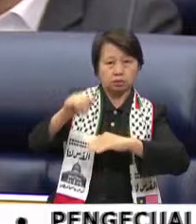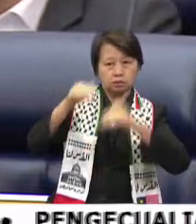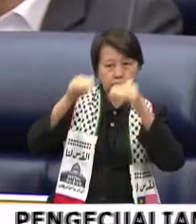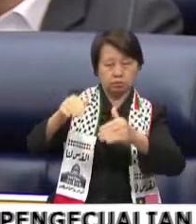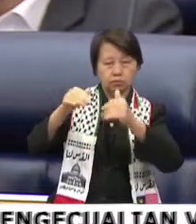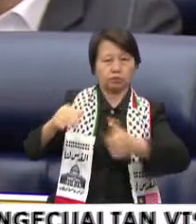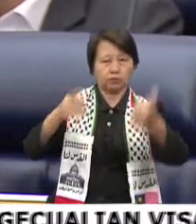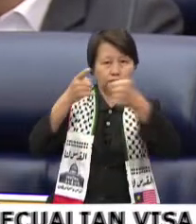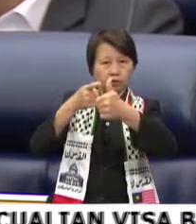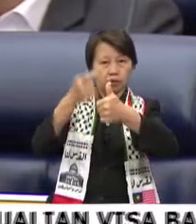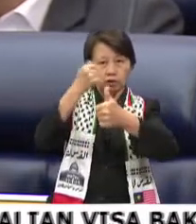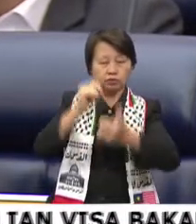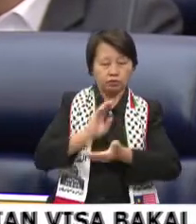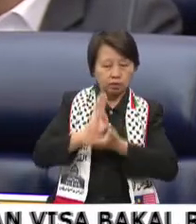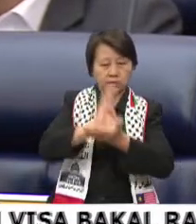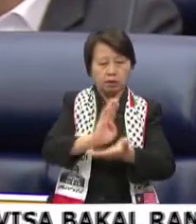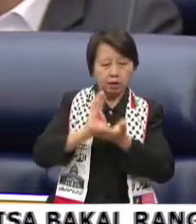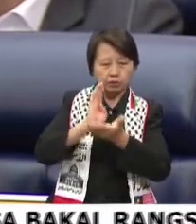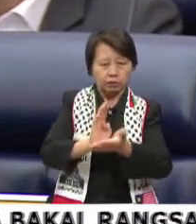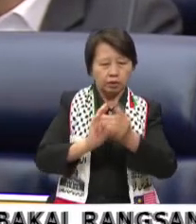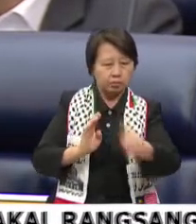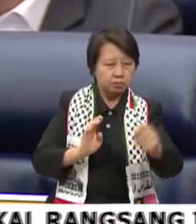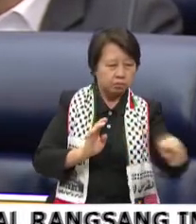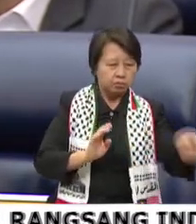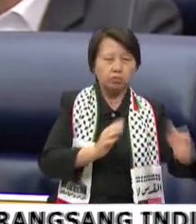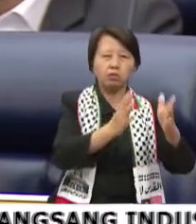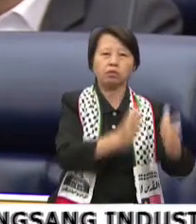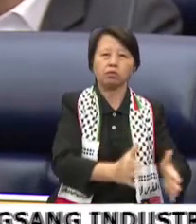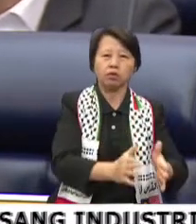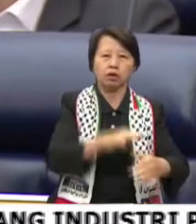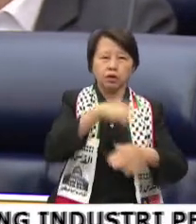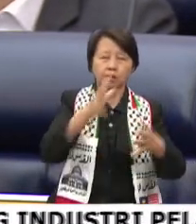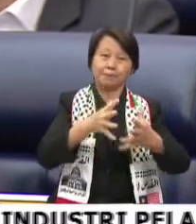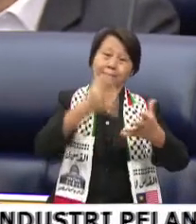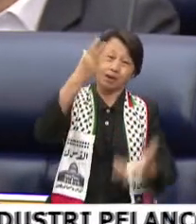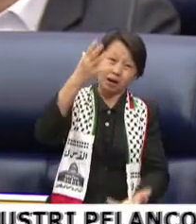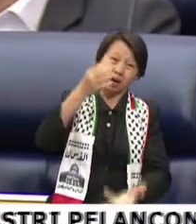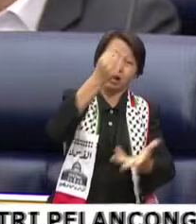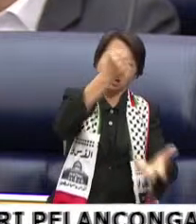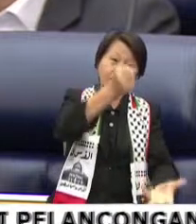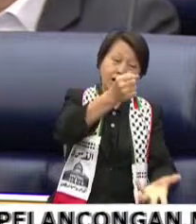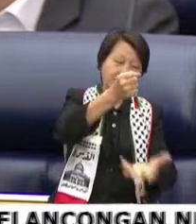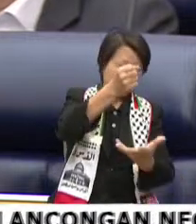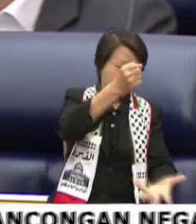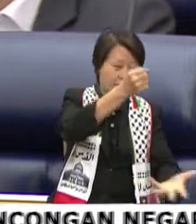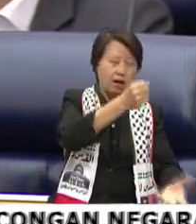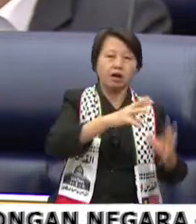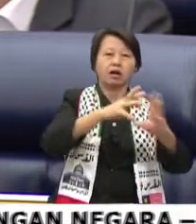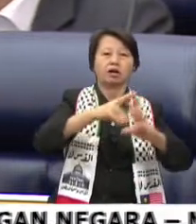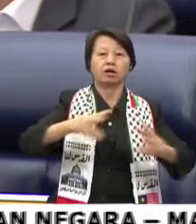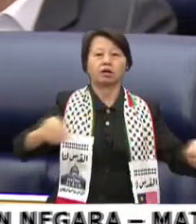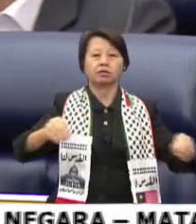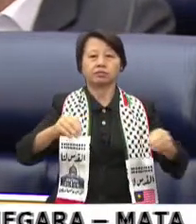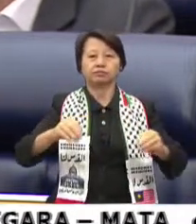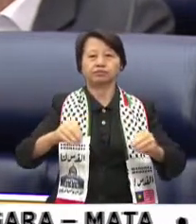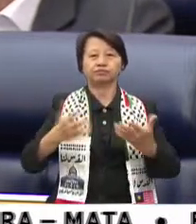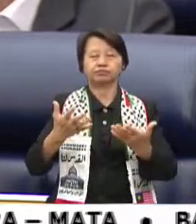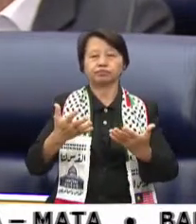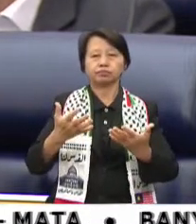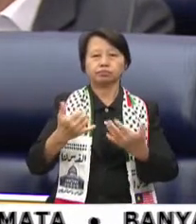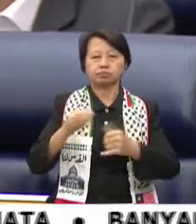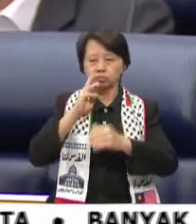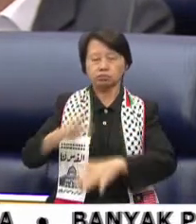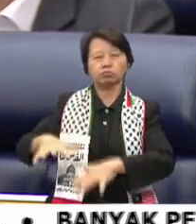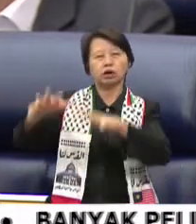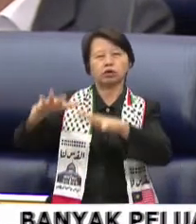keutamaan kerana bantuan kepada mereka mangsa banjir lebih besar daripada peruntukan yang diperlukan untuk menyelesaikan mitigasi